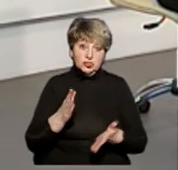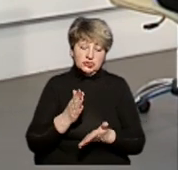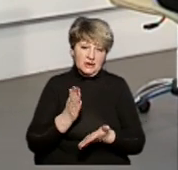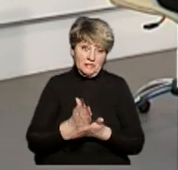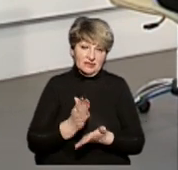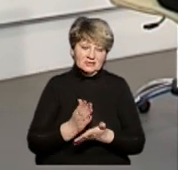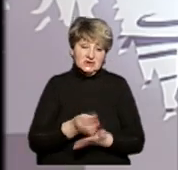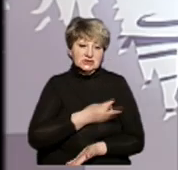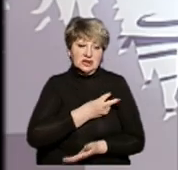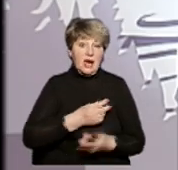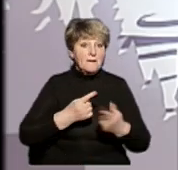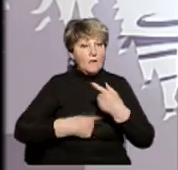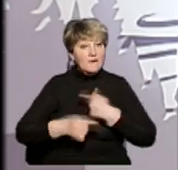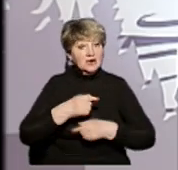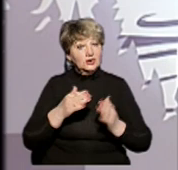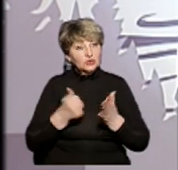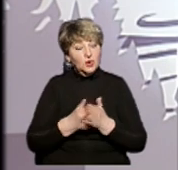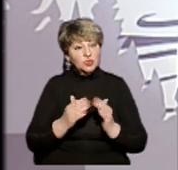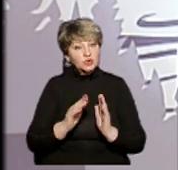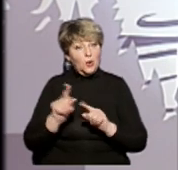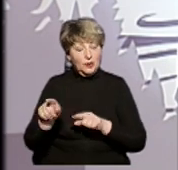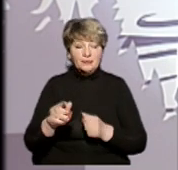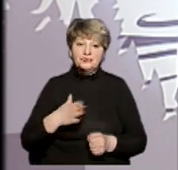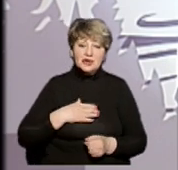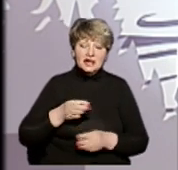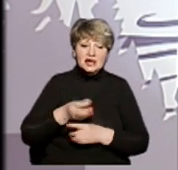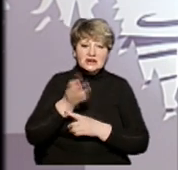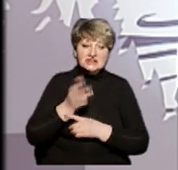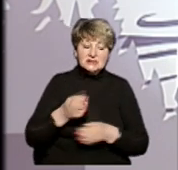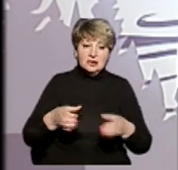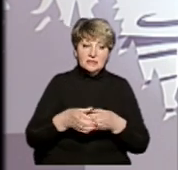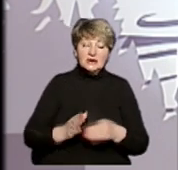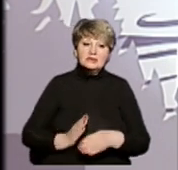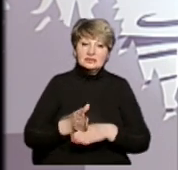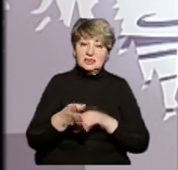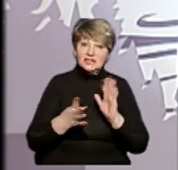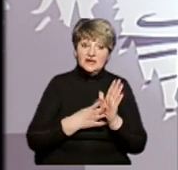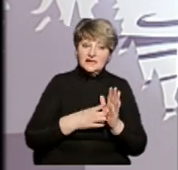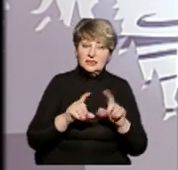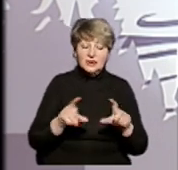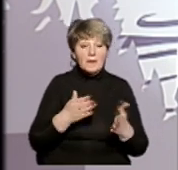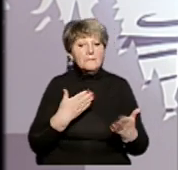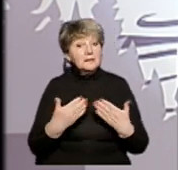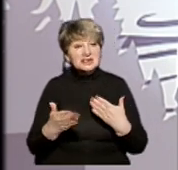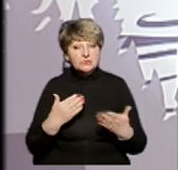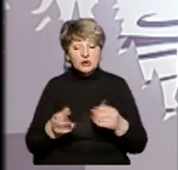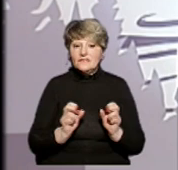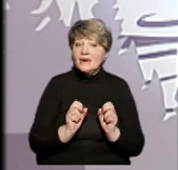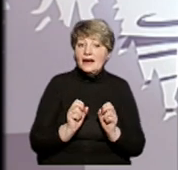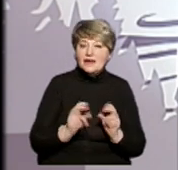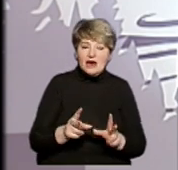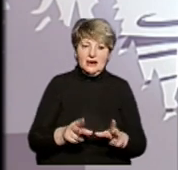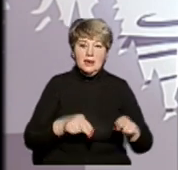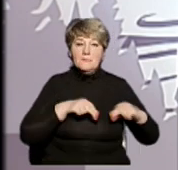повернутися додому. А наша знімальна група напередодні навідалася до 9-ї гімназії, власне, поспілкувалася як